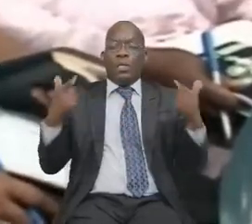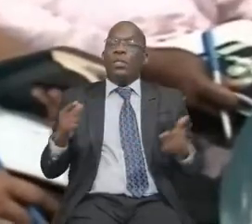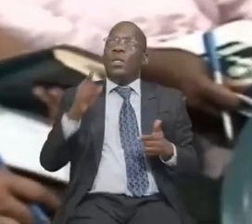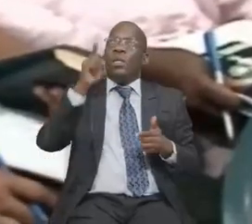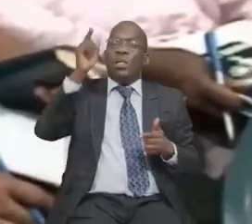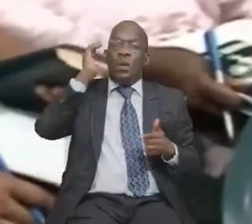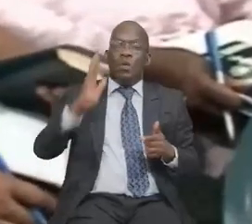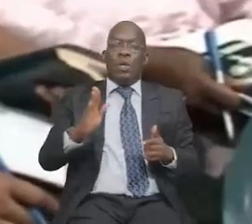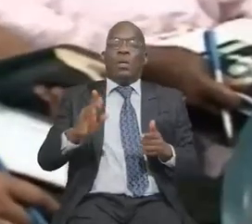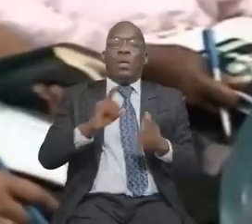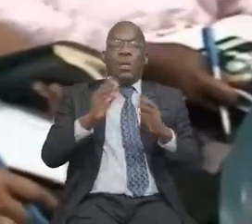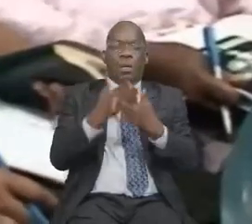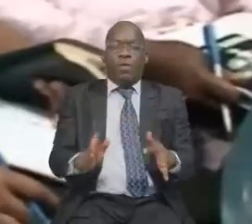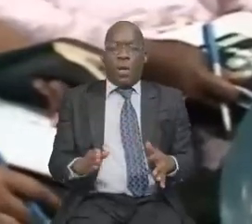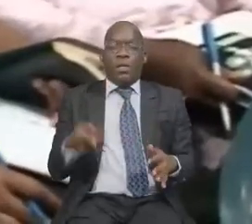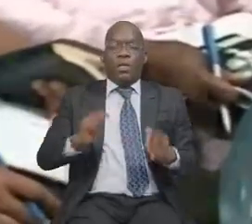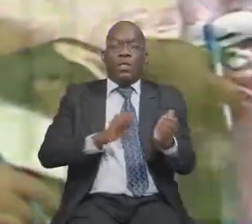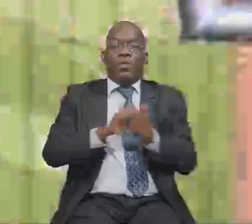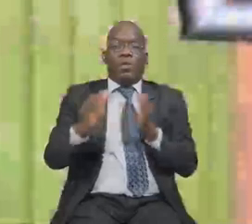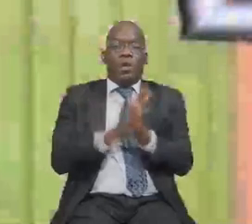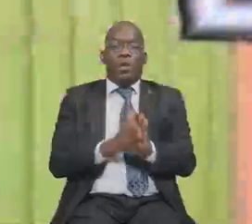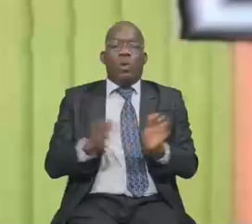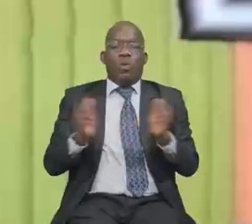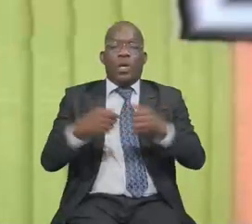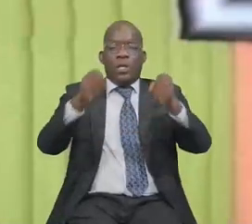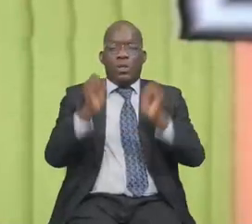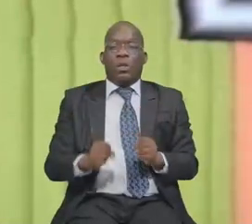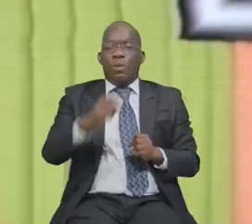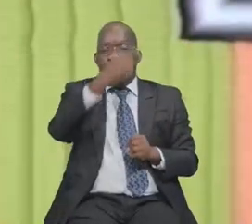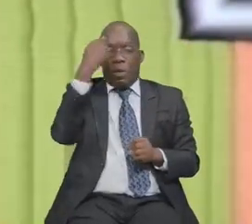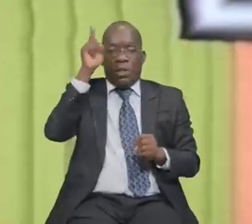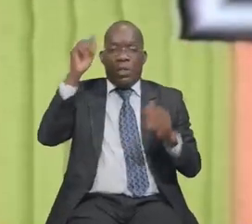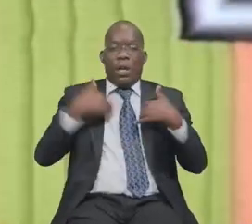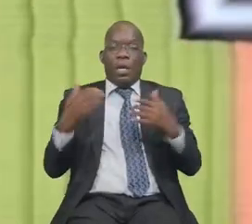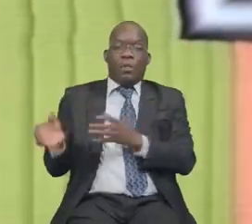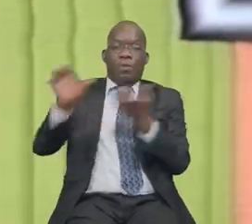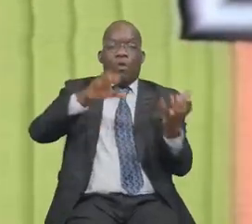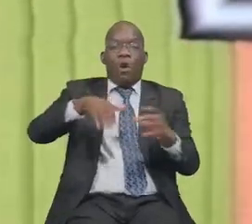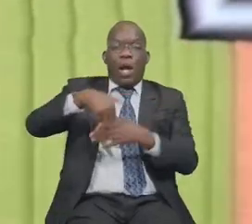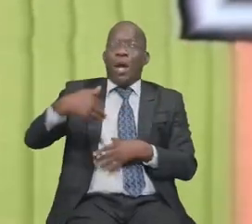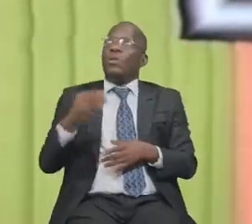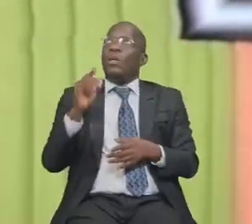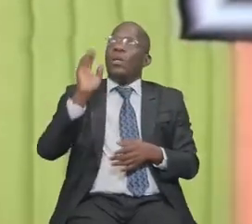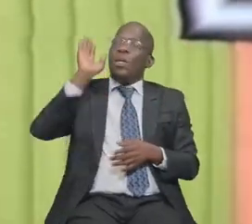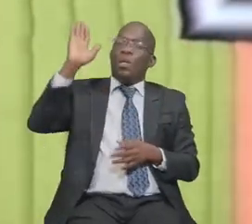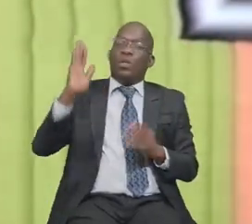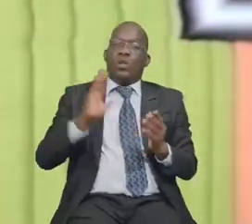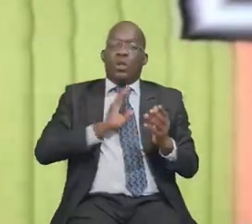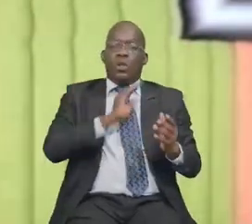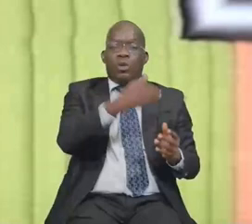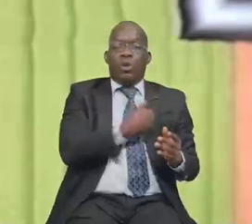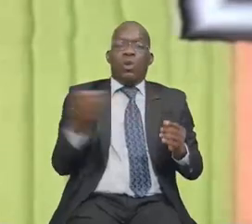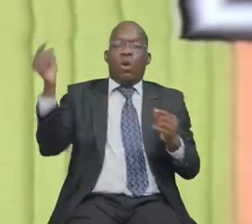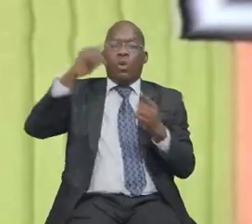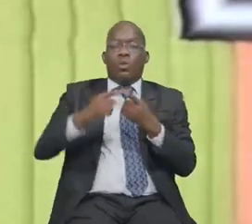puissants, parce qu'il s'est livré lui-même à la mort et qu'il a été mis